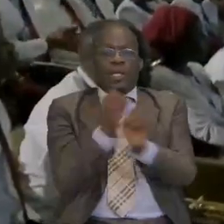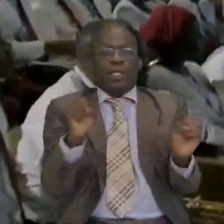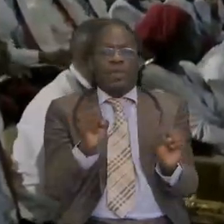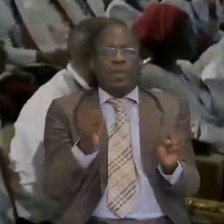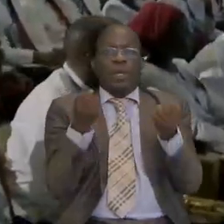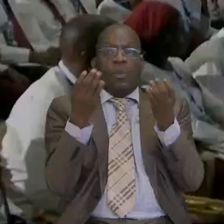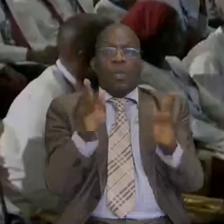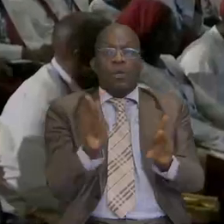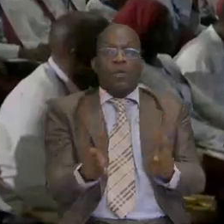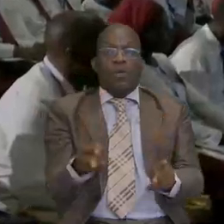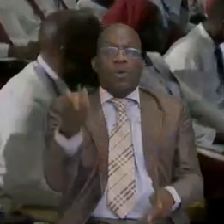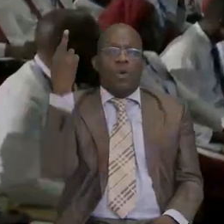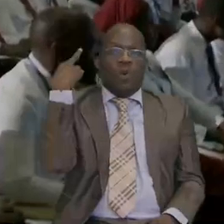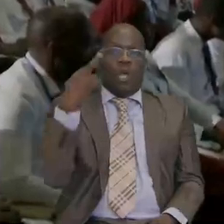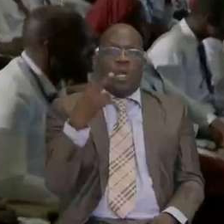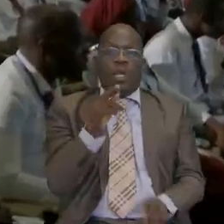Plusieurs étaient bénis.